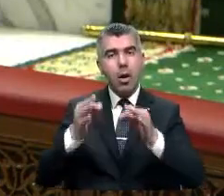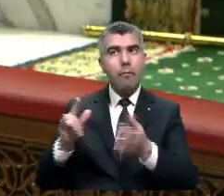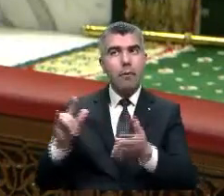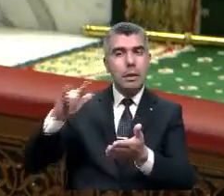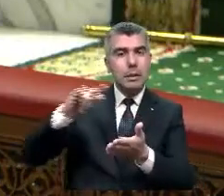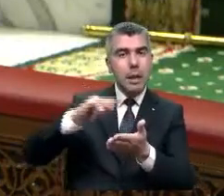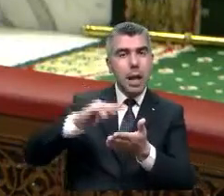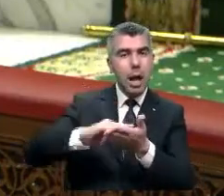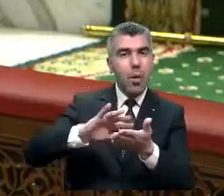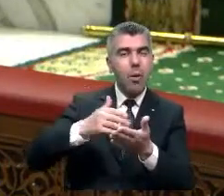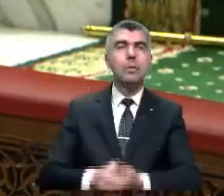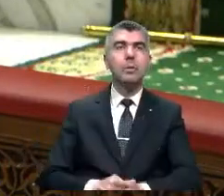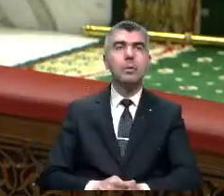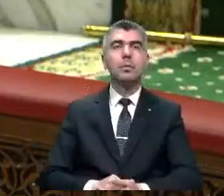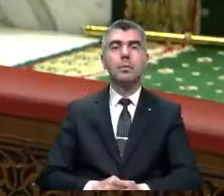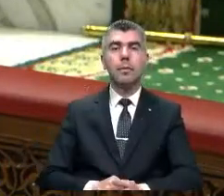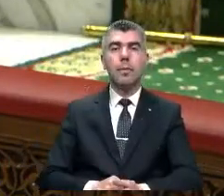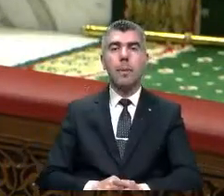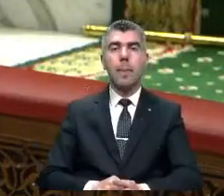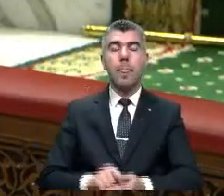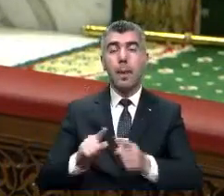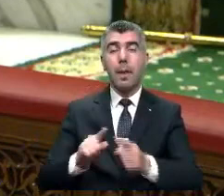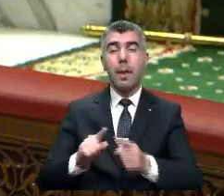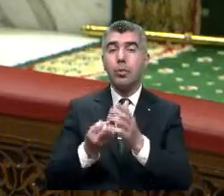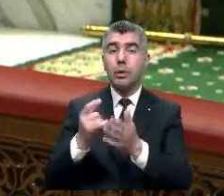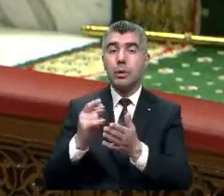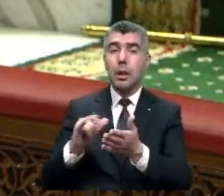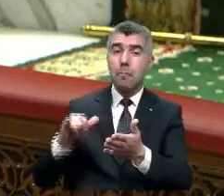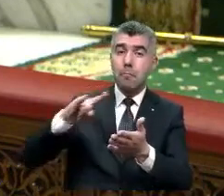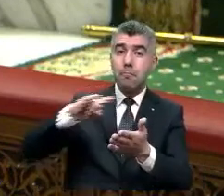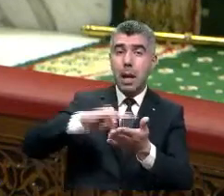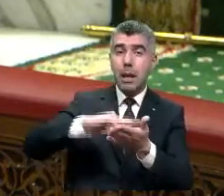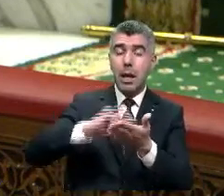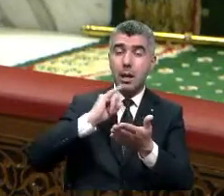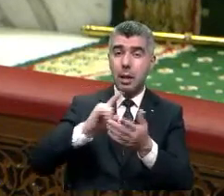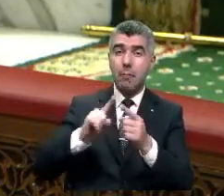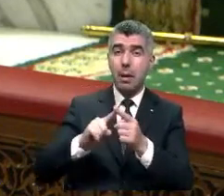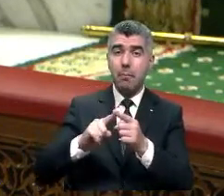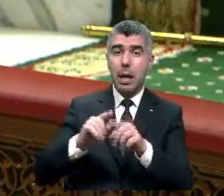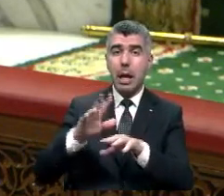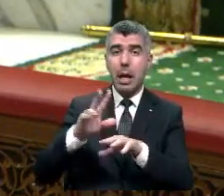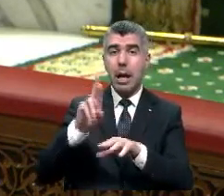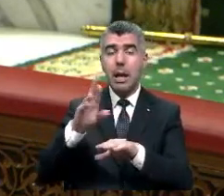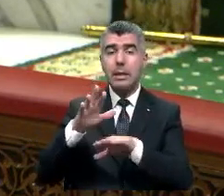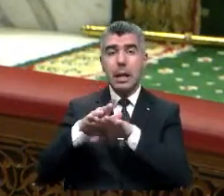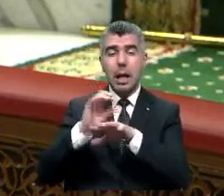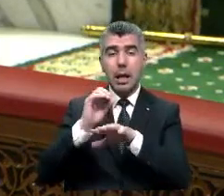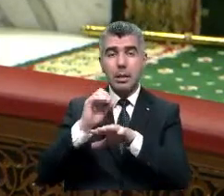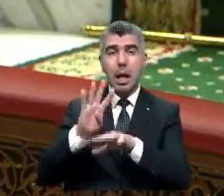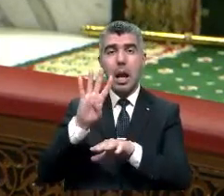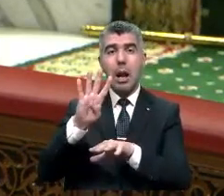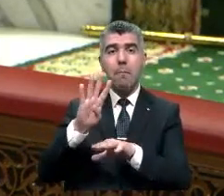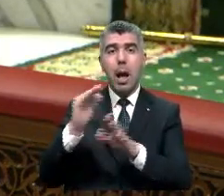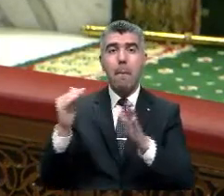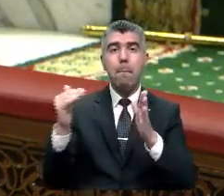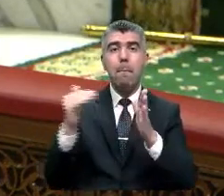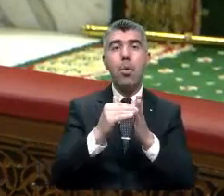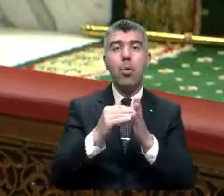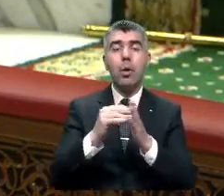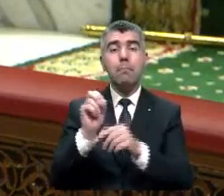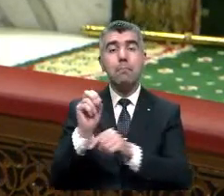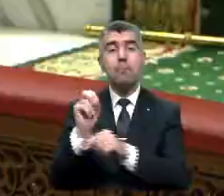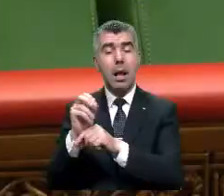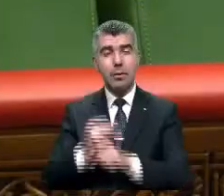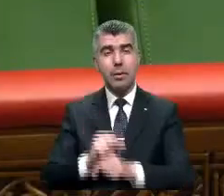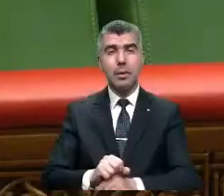الجوي، وذلك من خلال انجاز محطه جويه جديده بمطار الرباط سلا غادي توفر طاقه استيعابيه ديال 4 ملايين ديال المسافرين،